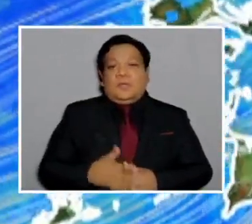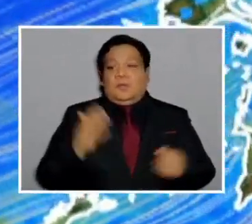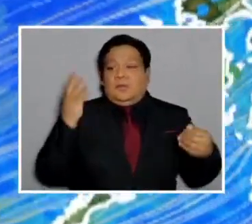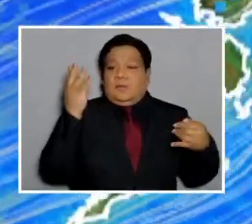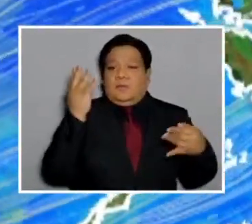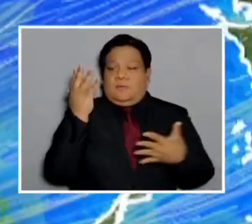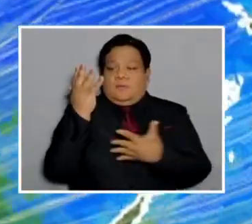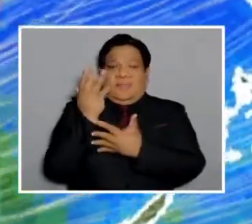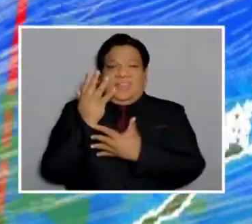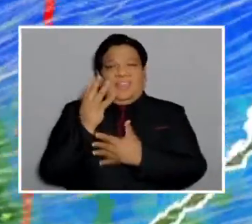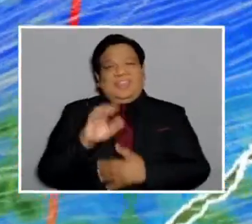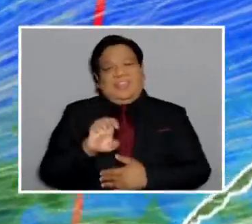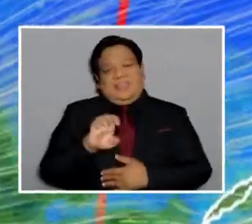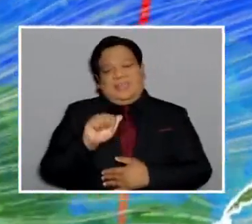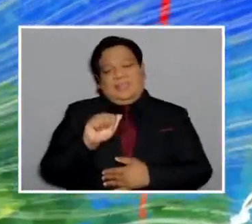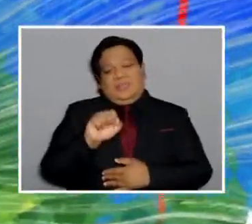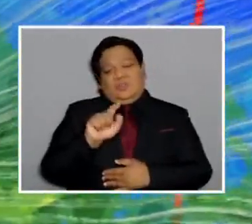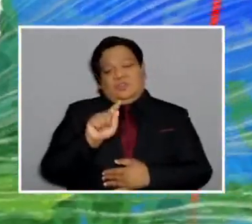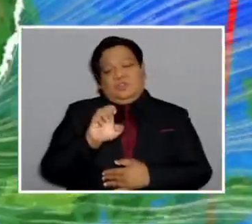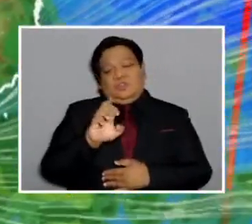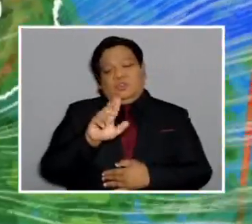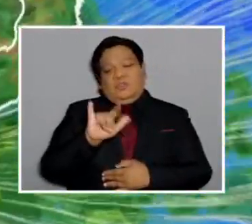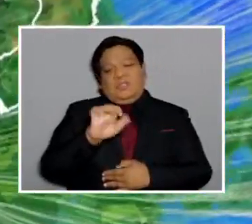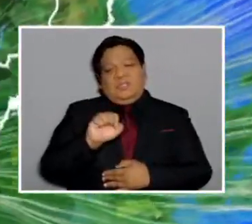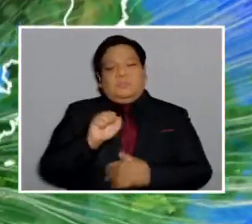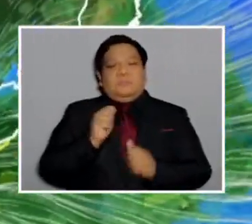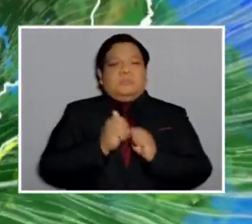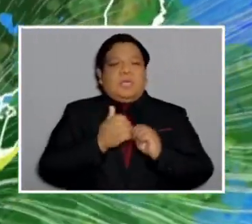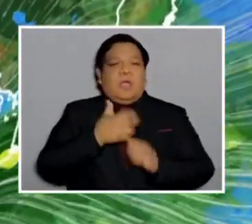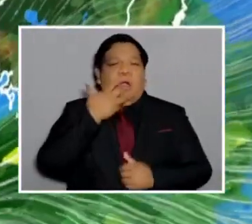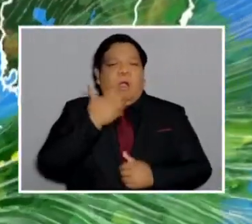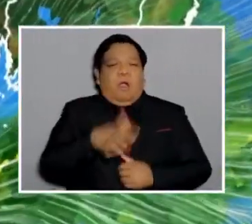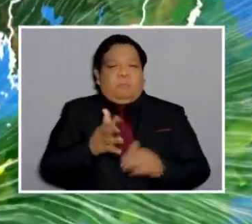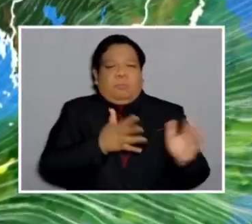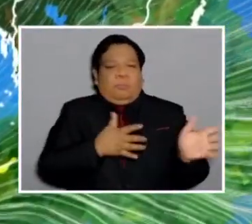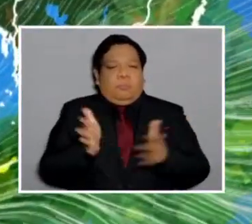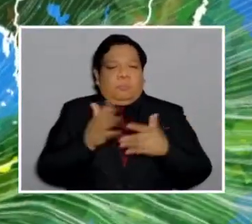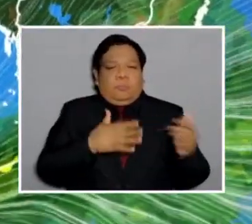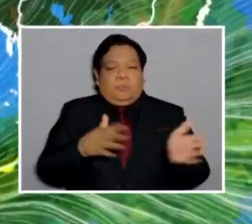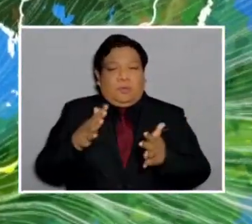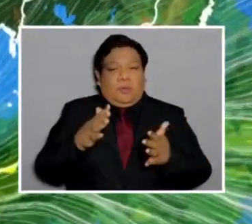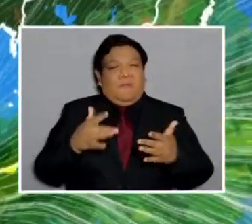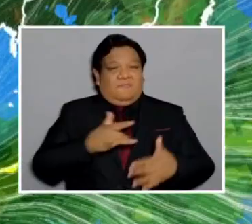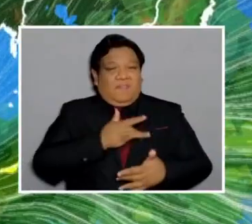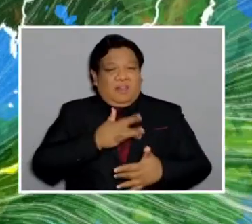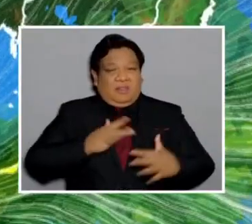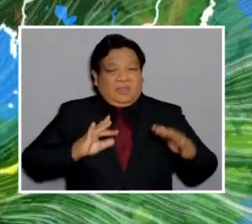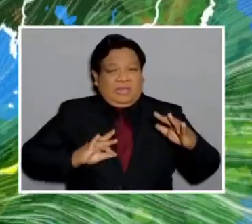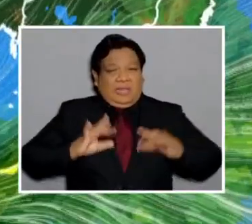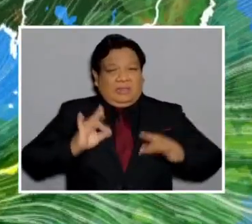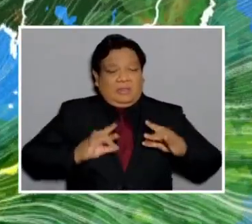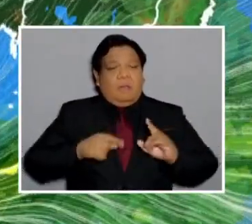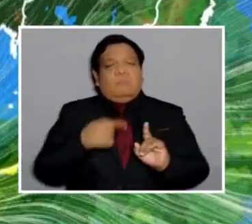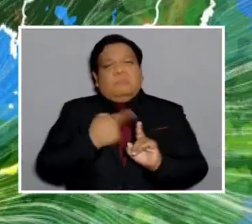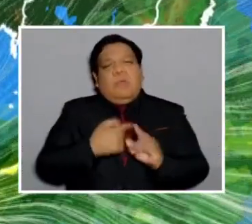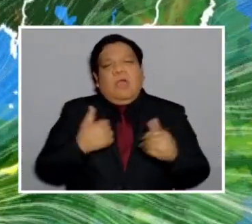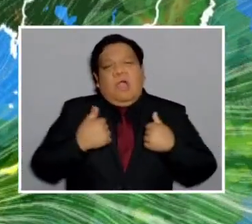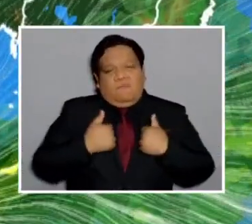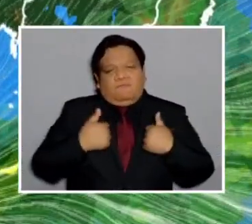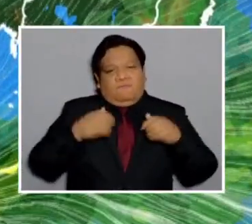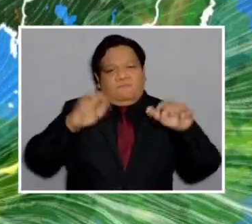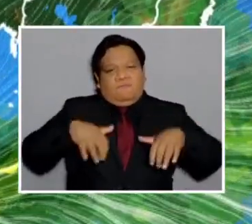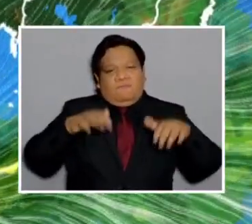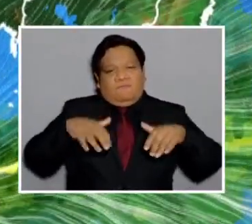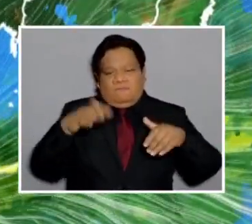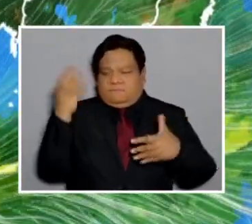silanganin ang iiral sa halos buong bansa. Pero maliban po sa maalinsangang panahon, magdala rin ito ng mga pag-ulan sa silangang bahagi ng